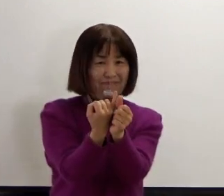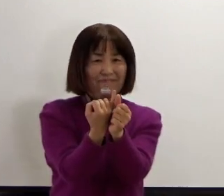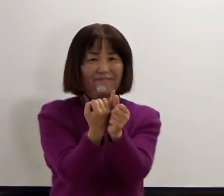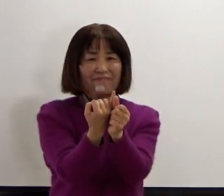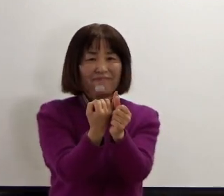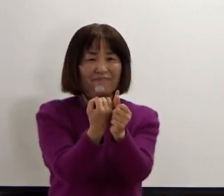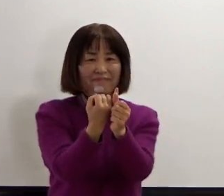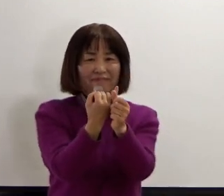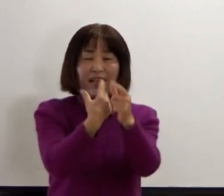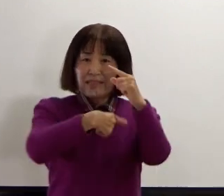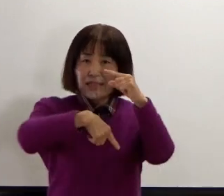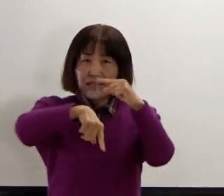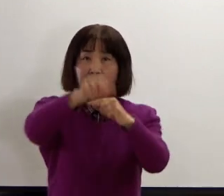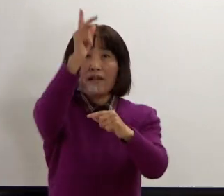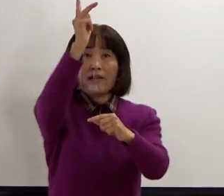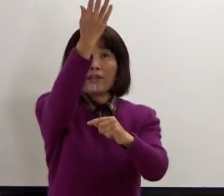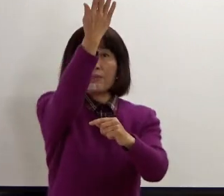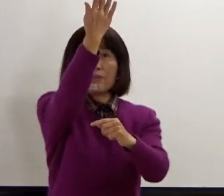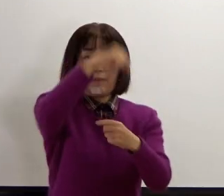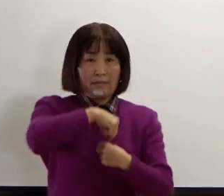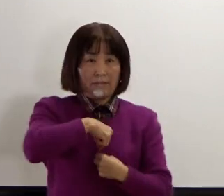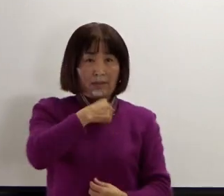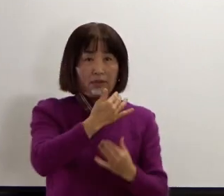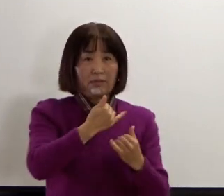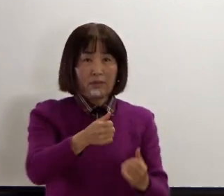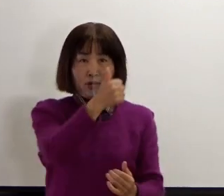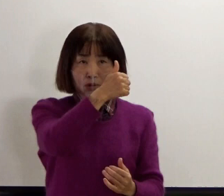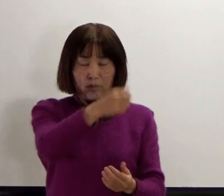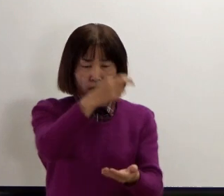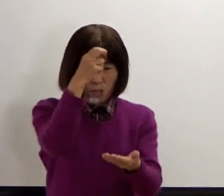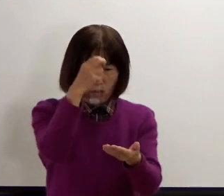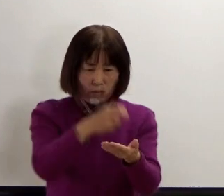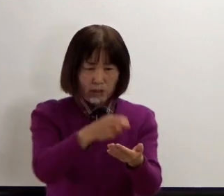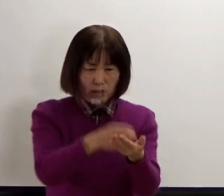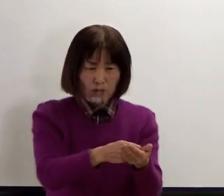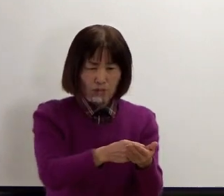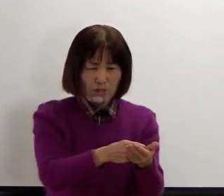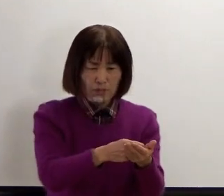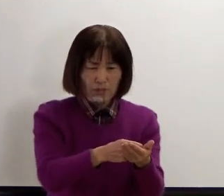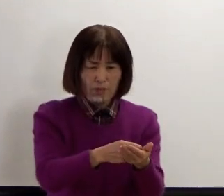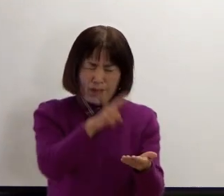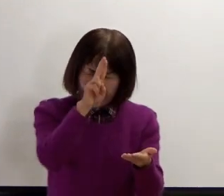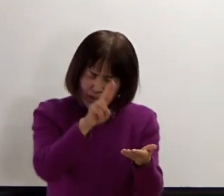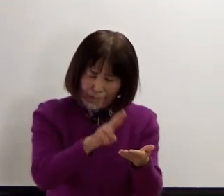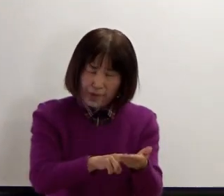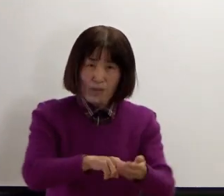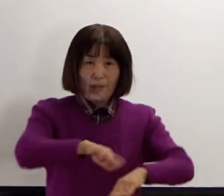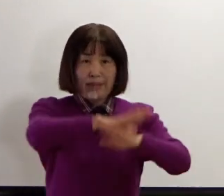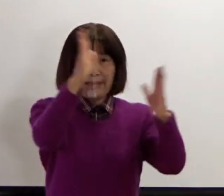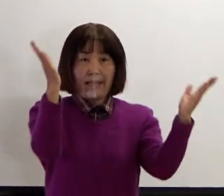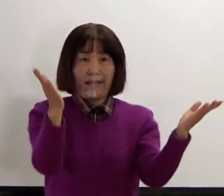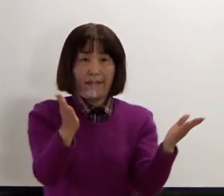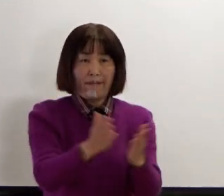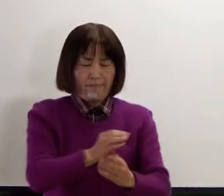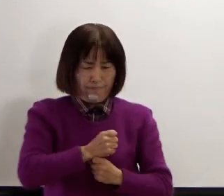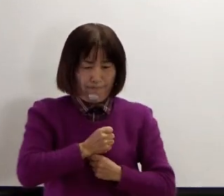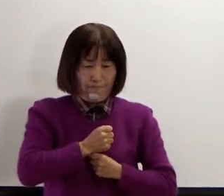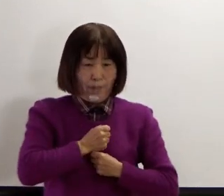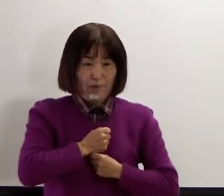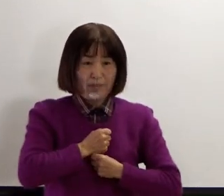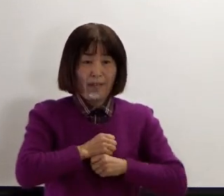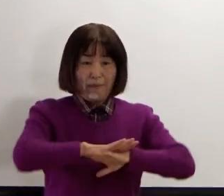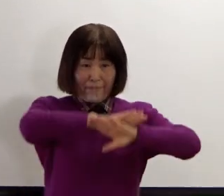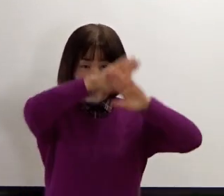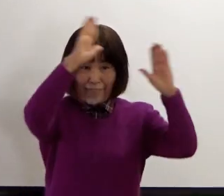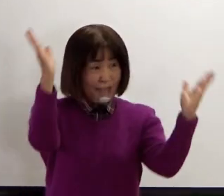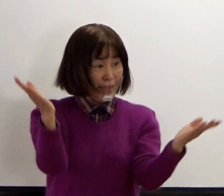ね。でさらには、神の前に正しい人で、主の掟と定めを全て